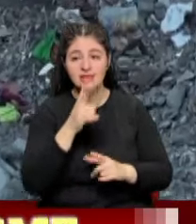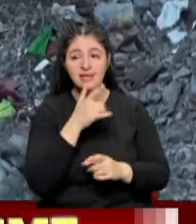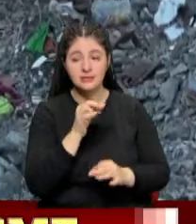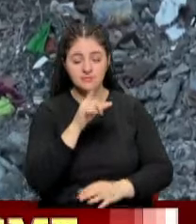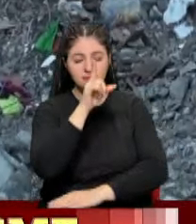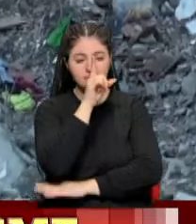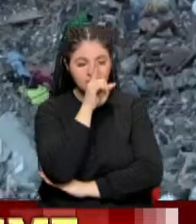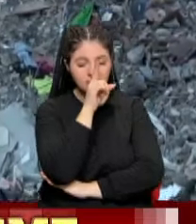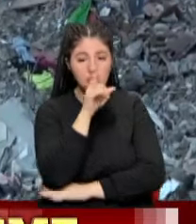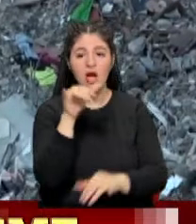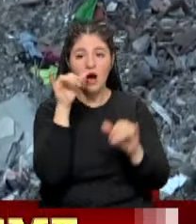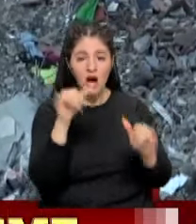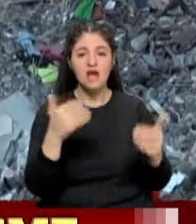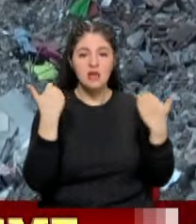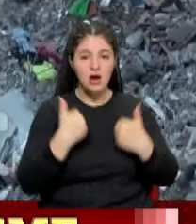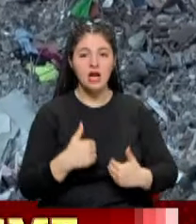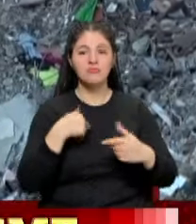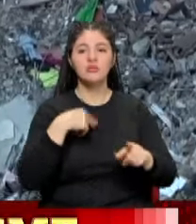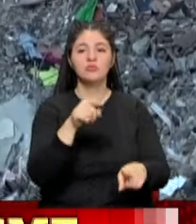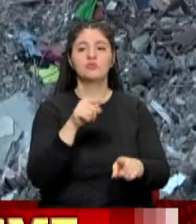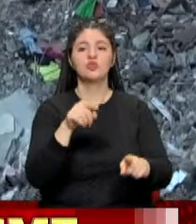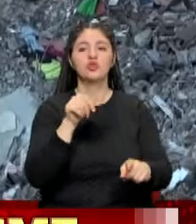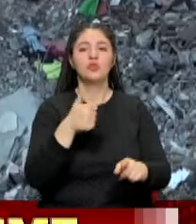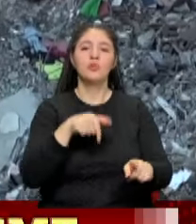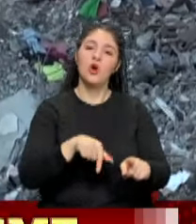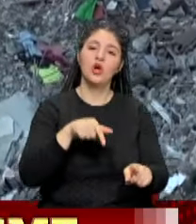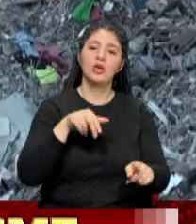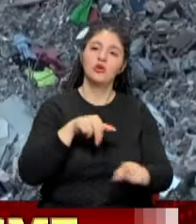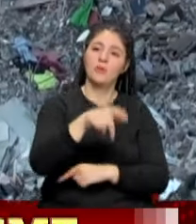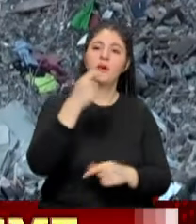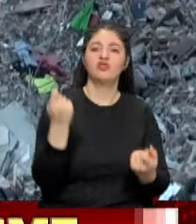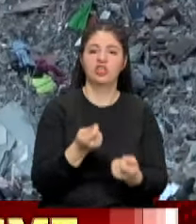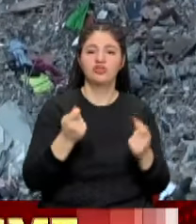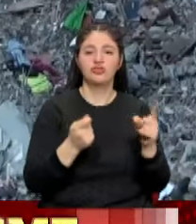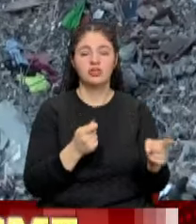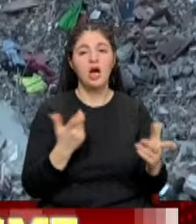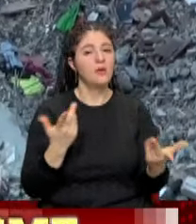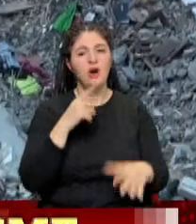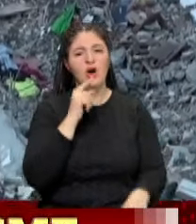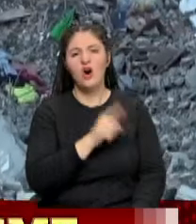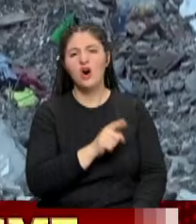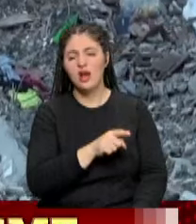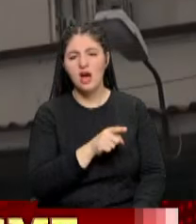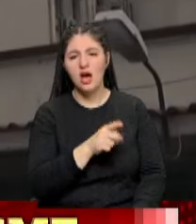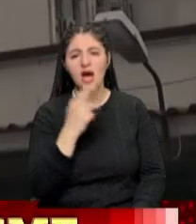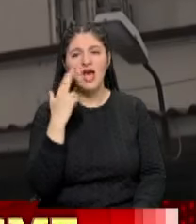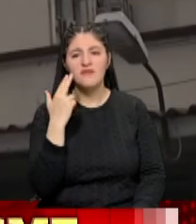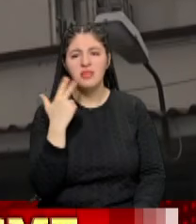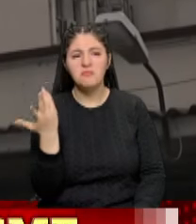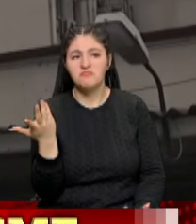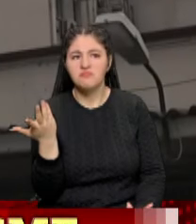sessizdi. Aynı duyguları biz bu şekilde bugün yürümeye çalıştık. Ancak orası